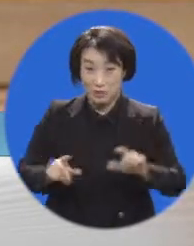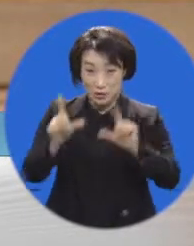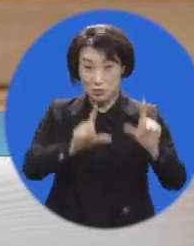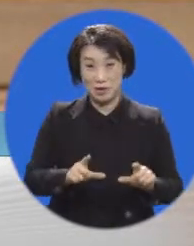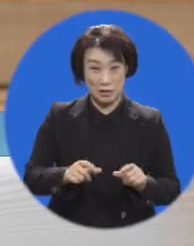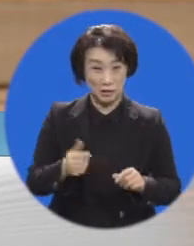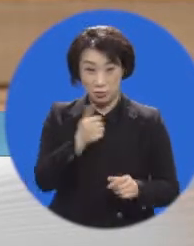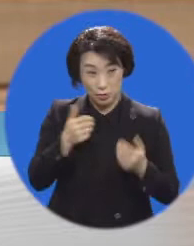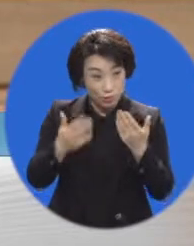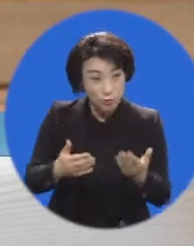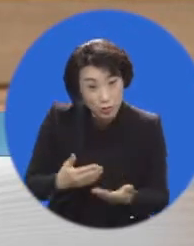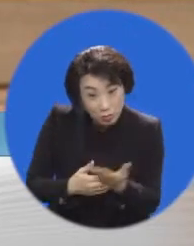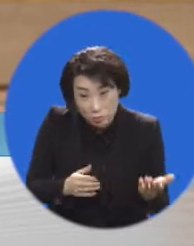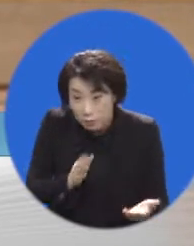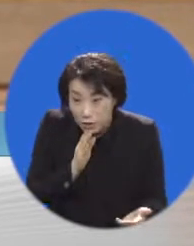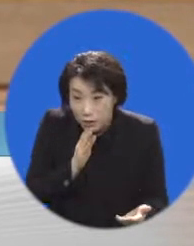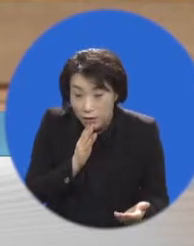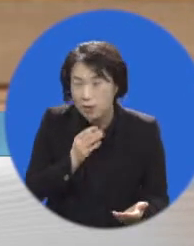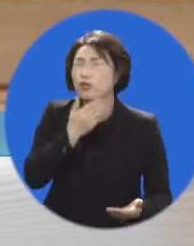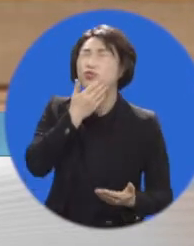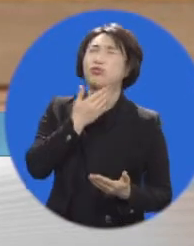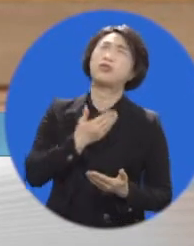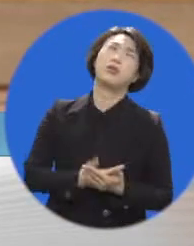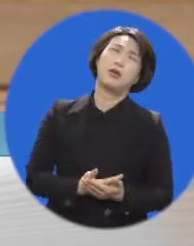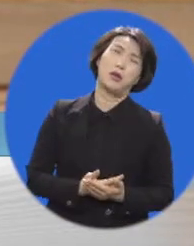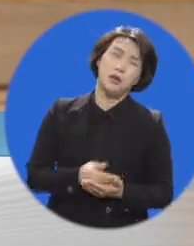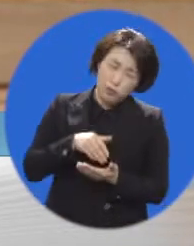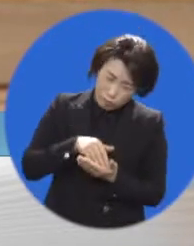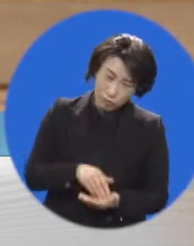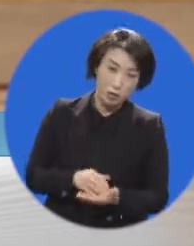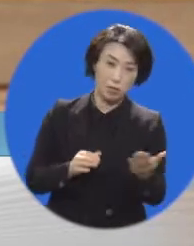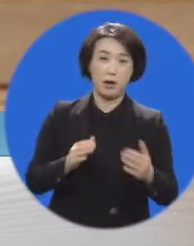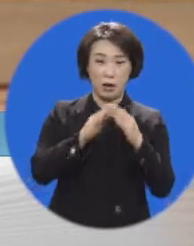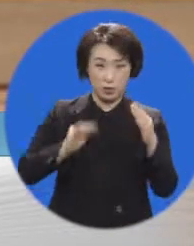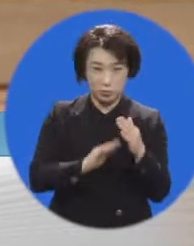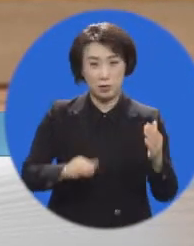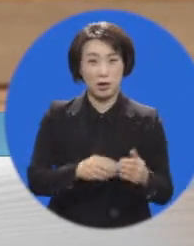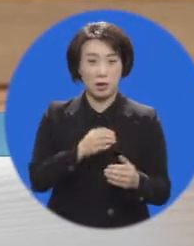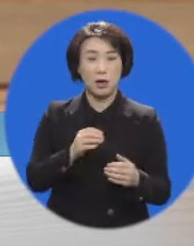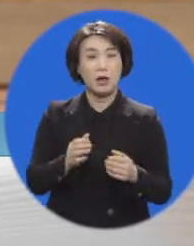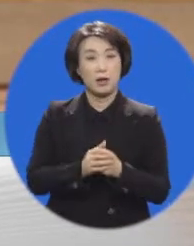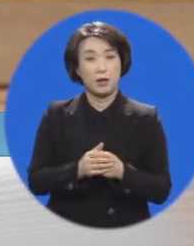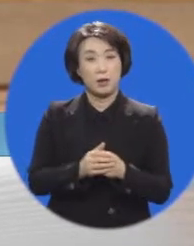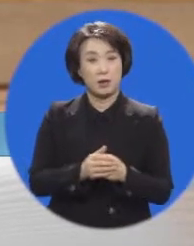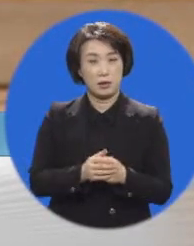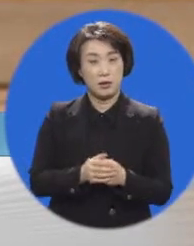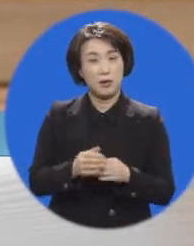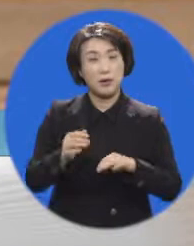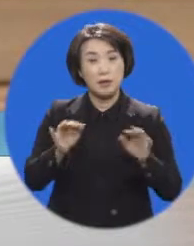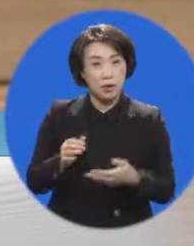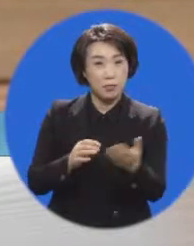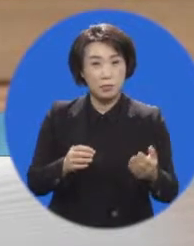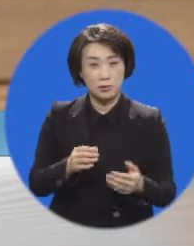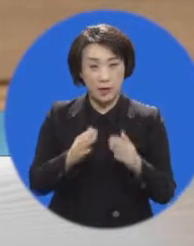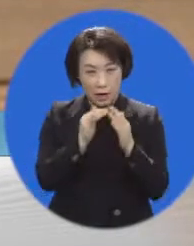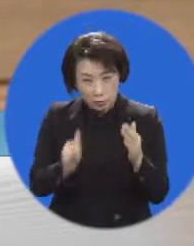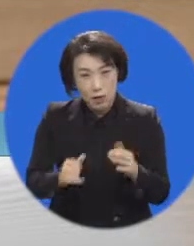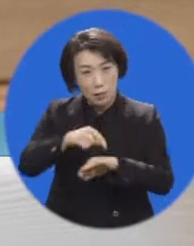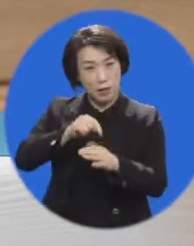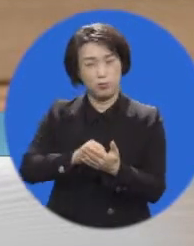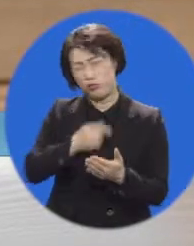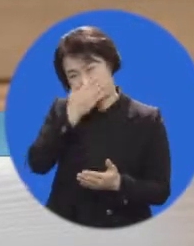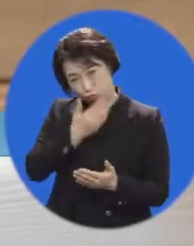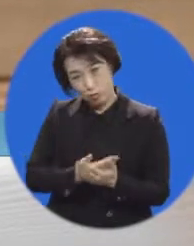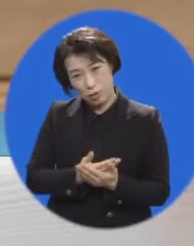중요합니다. 가정생활 진짜. 응? 가정의 멤버십이라는 것은 아주